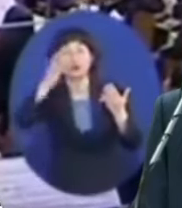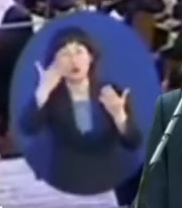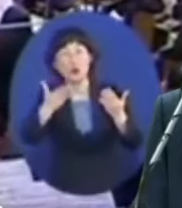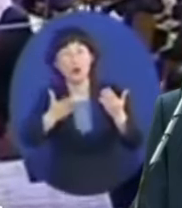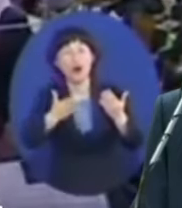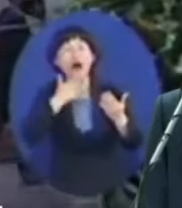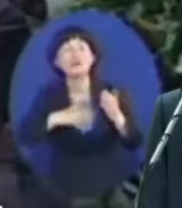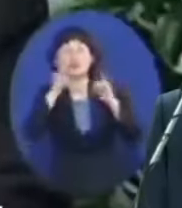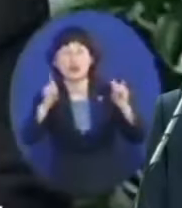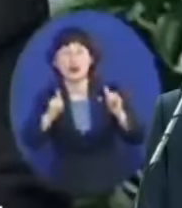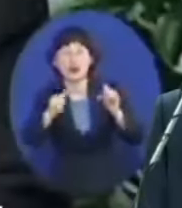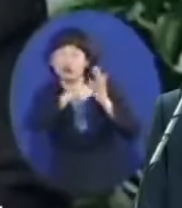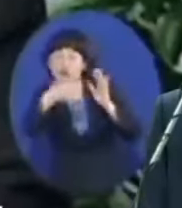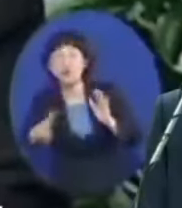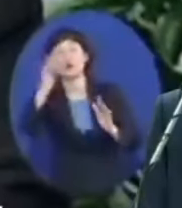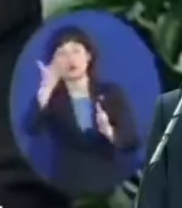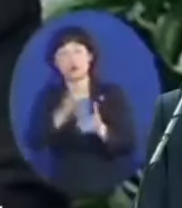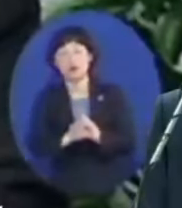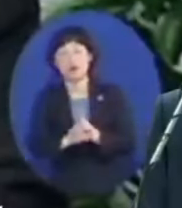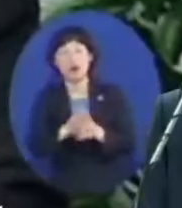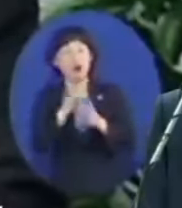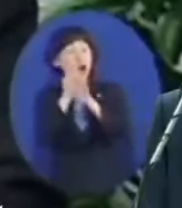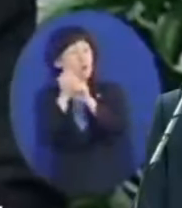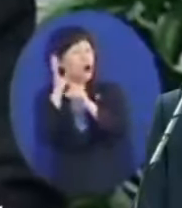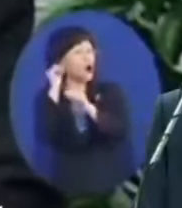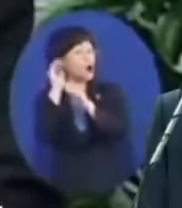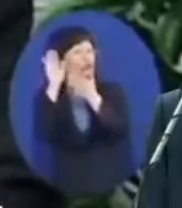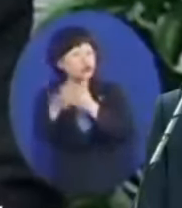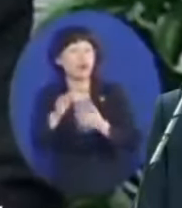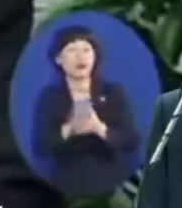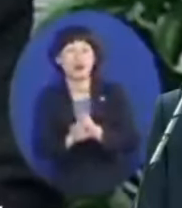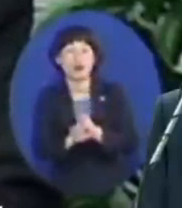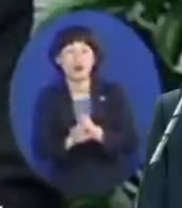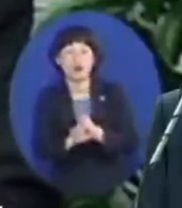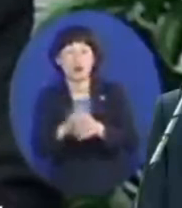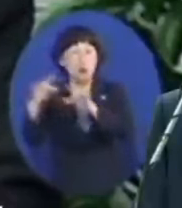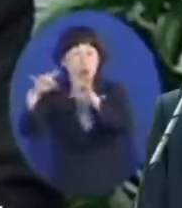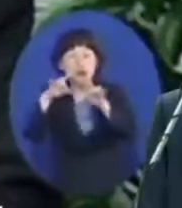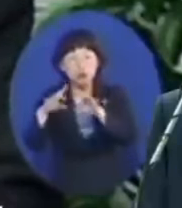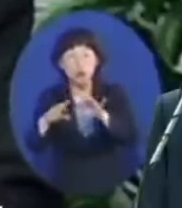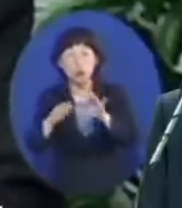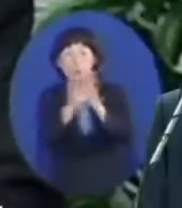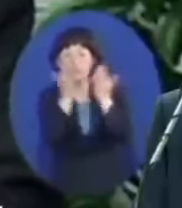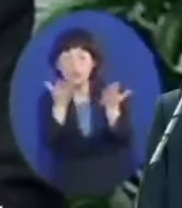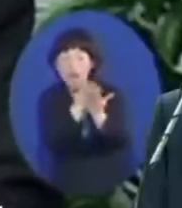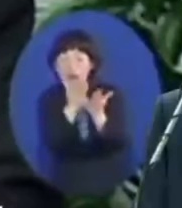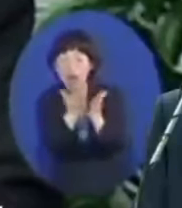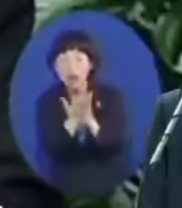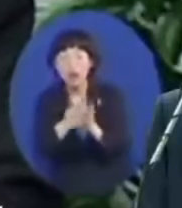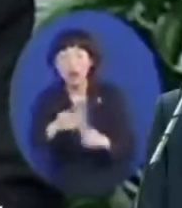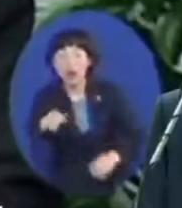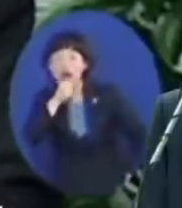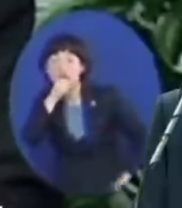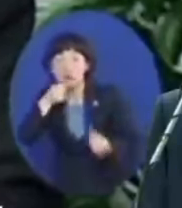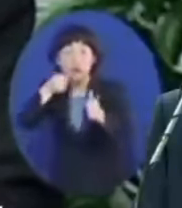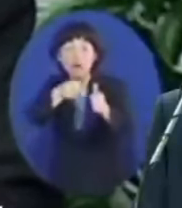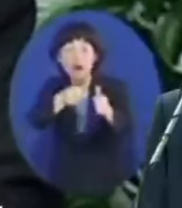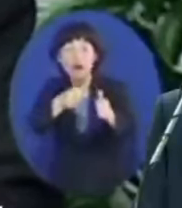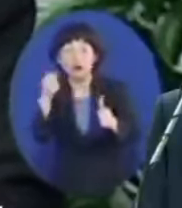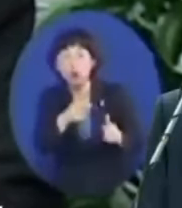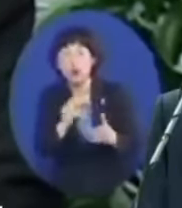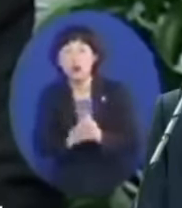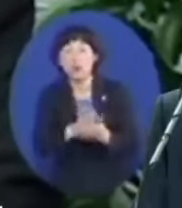되고 유명해졌습니다. 얼마 있지 아니하여 곧장 방송과 잡지사가 인터뷰를 요청했고 각